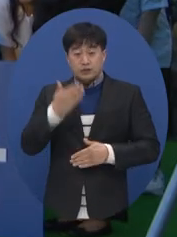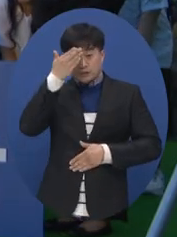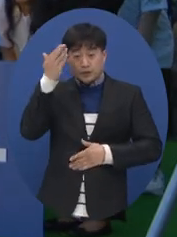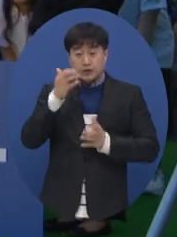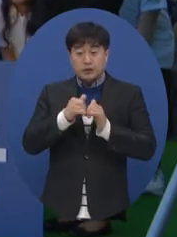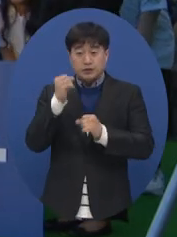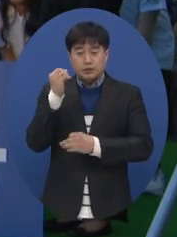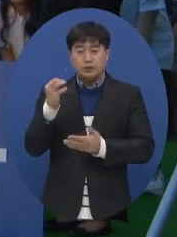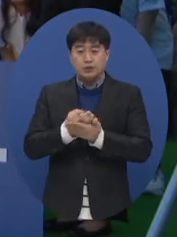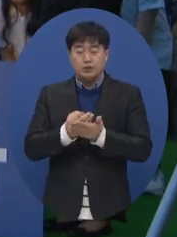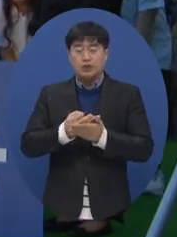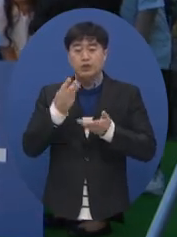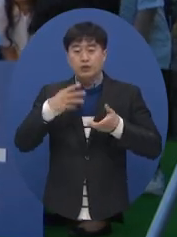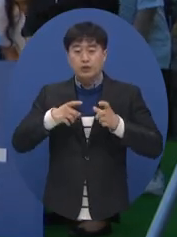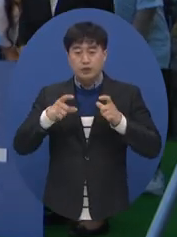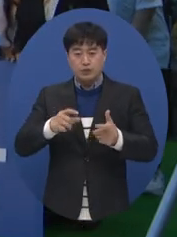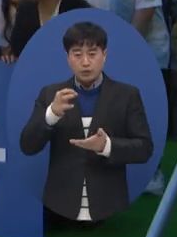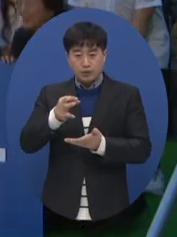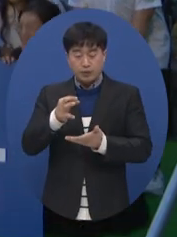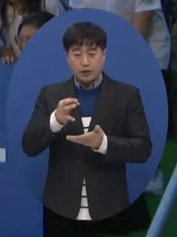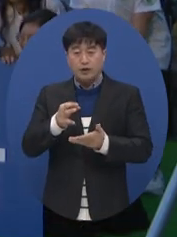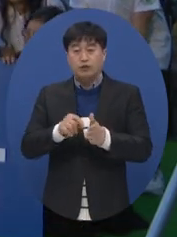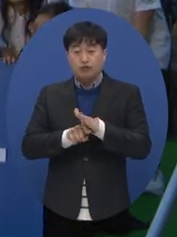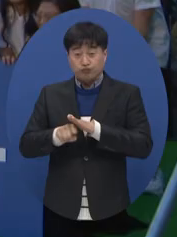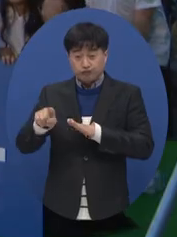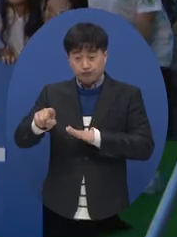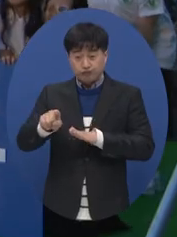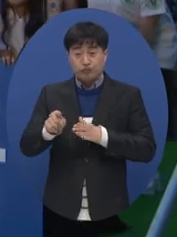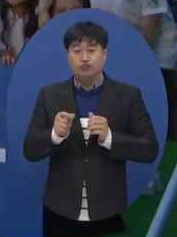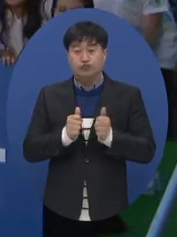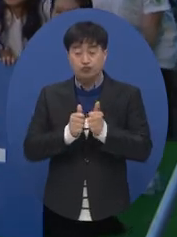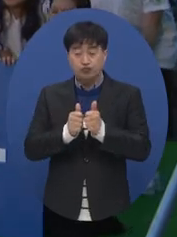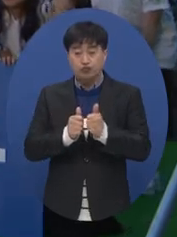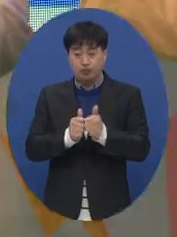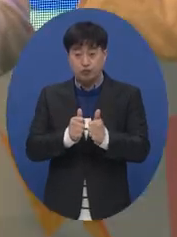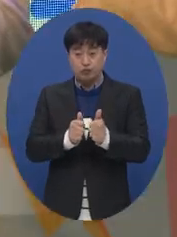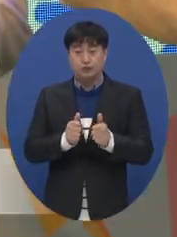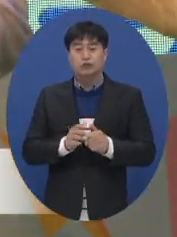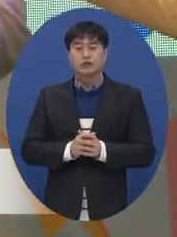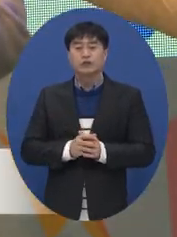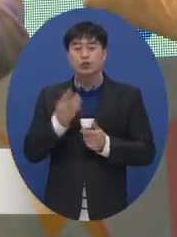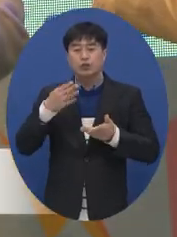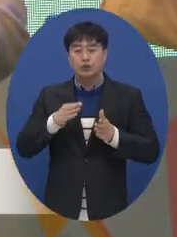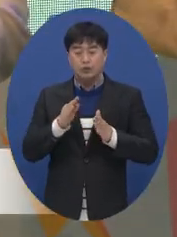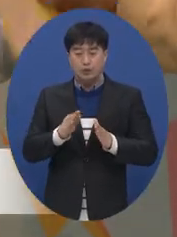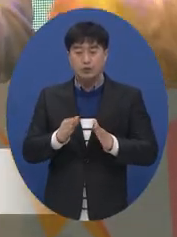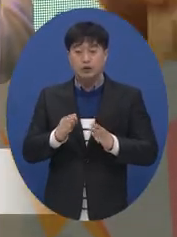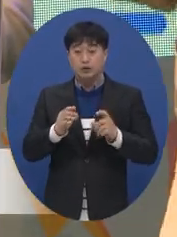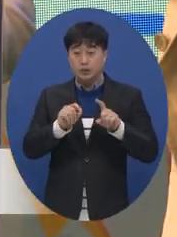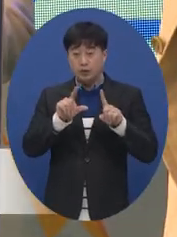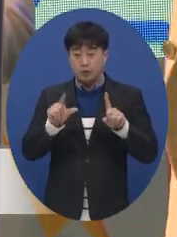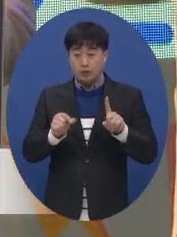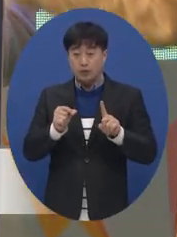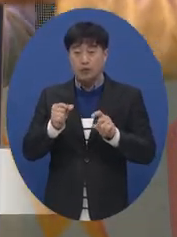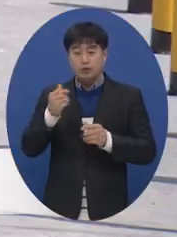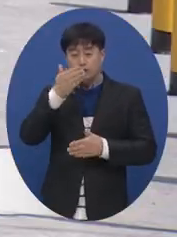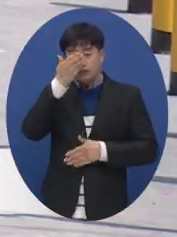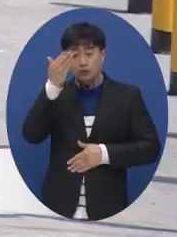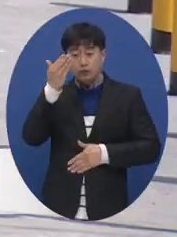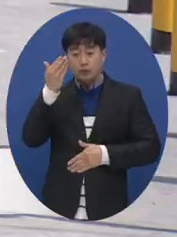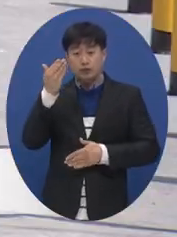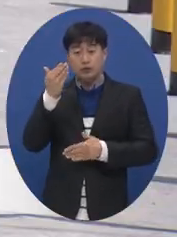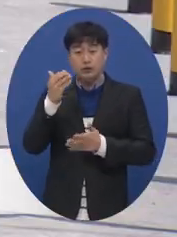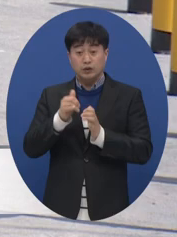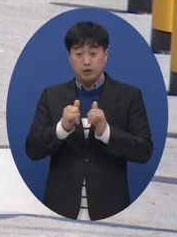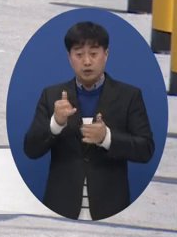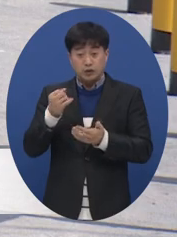청년 기본소득과 경기지역화폐 정책을 선도적으로 추진하고 있는 경기도. 지난 11월 청년 기본소득을 받은